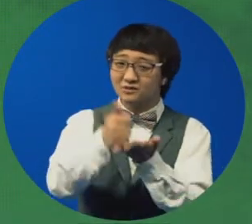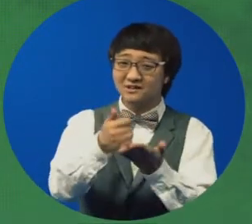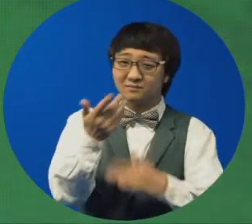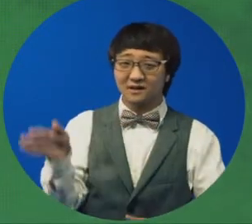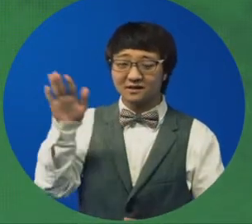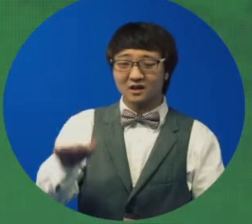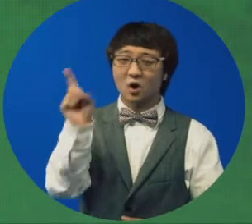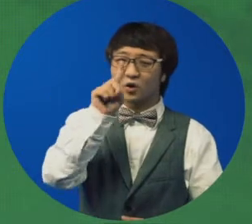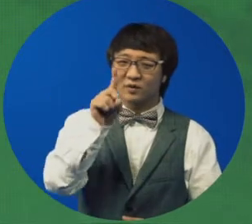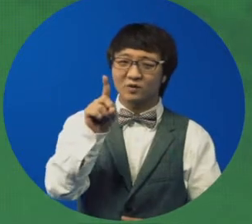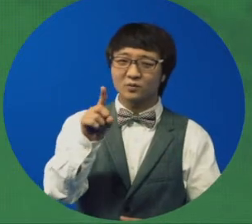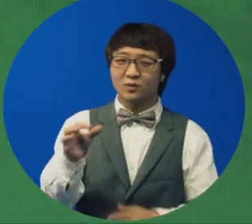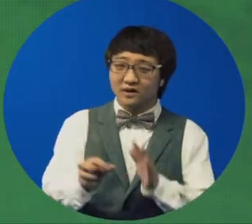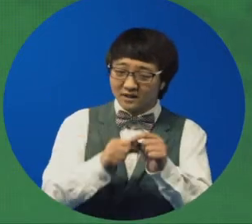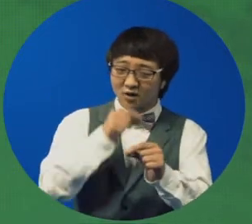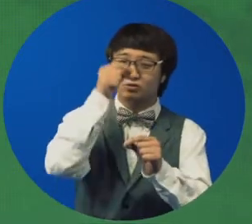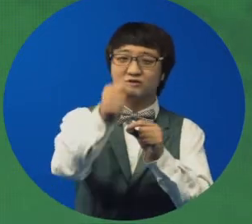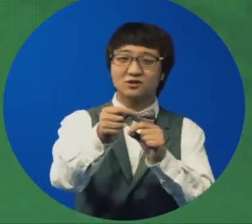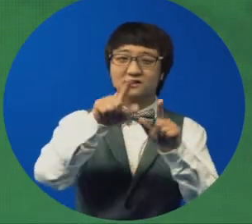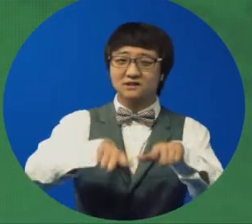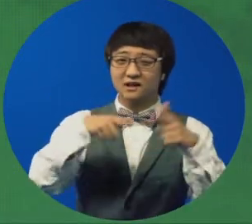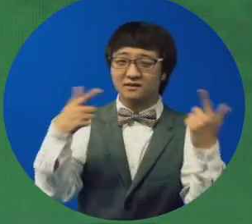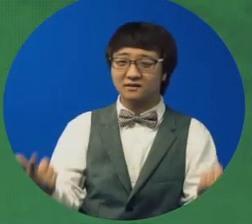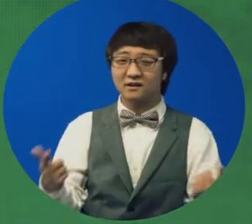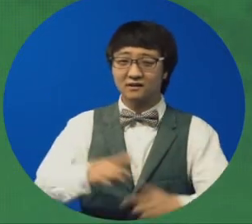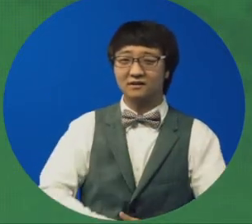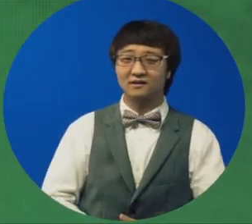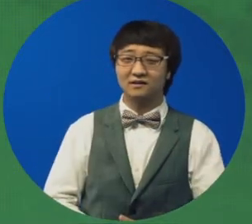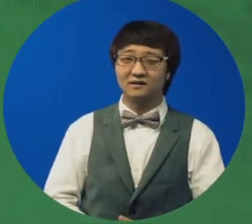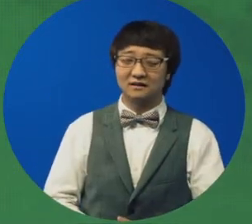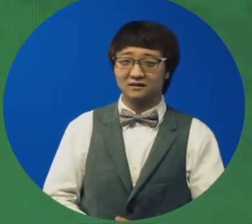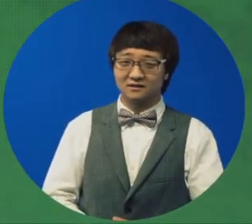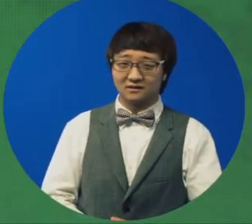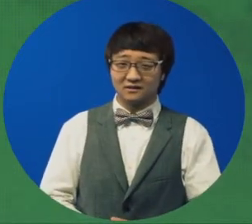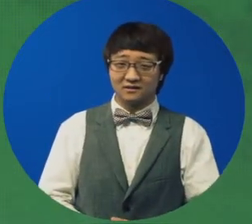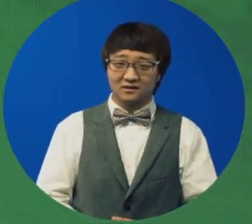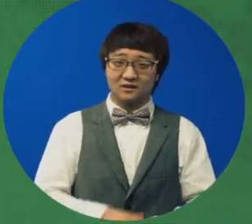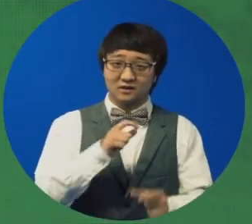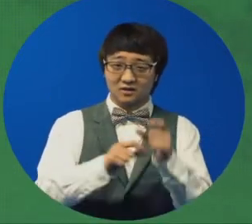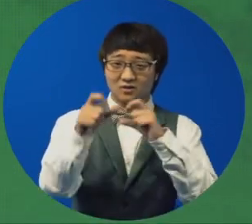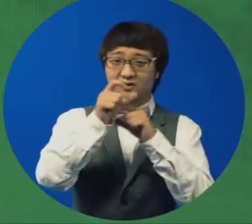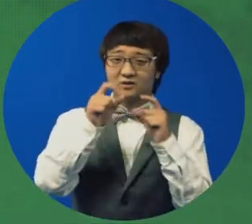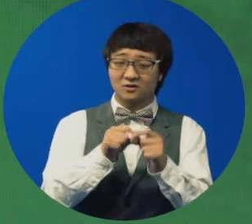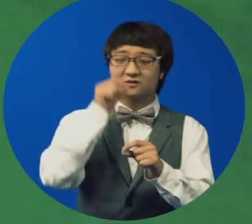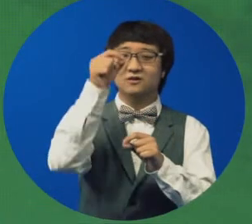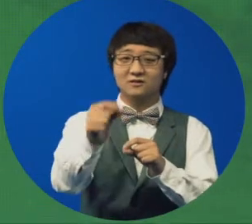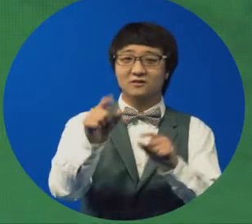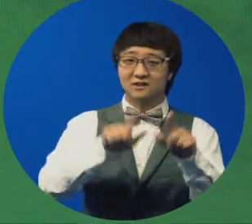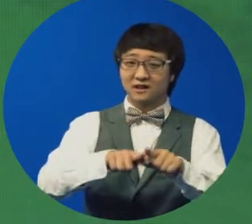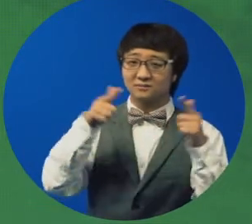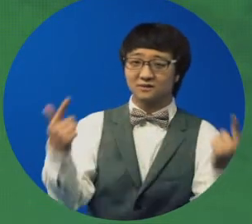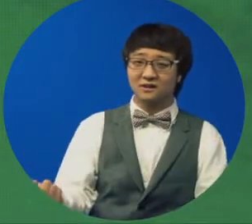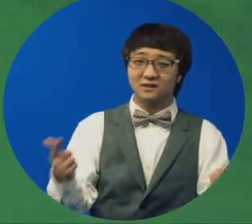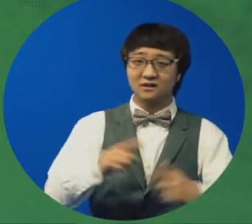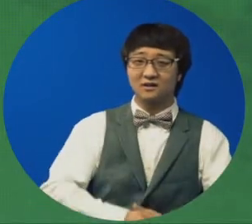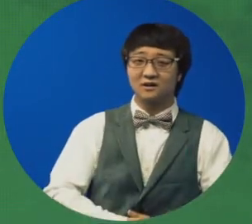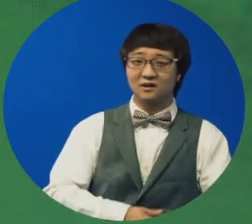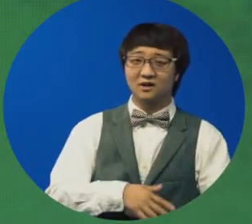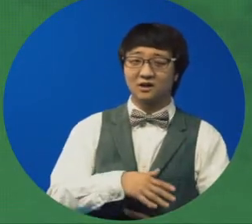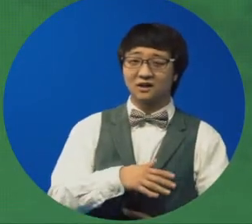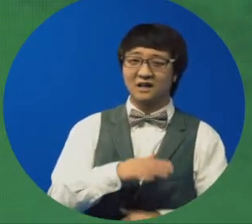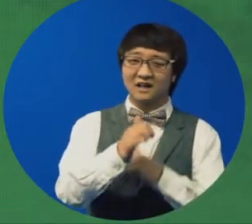아닙니다. 그리고 그 어떤 방법도 다른 방법들보다 더 영적인 것이 아닙니다. 우리는 하나님만